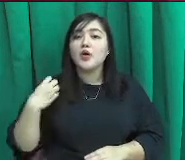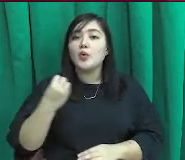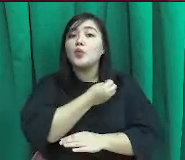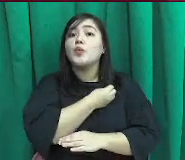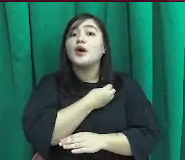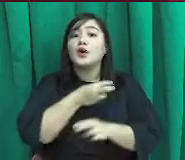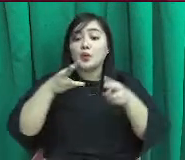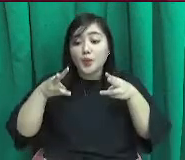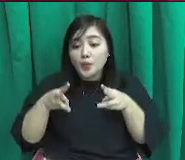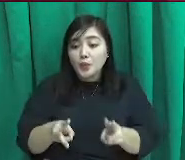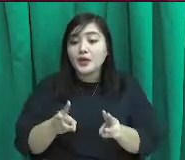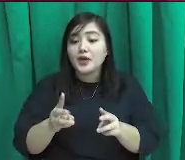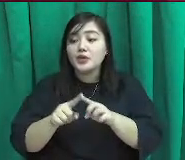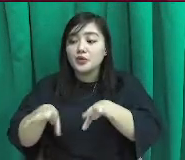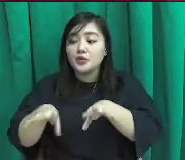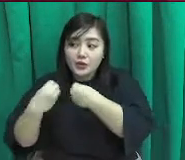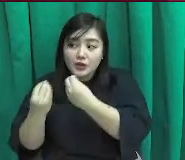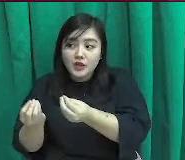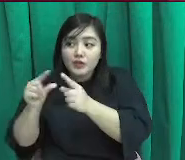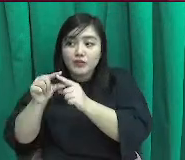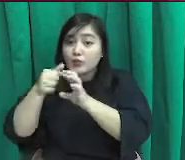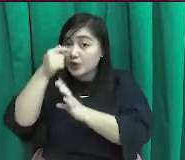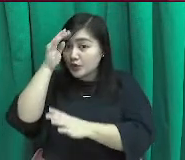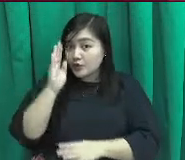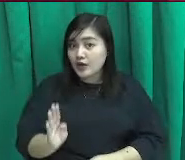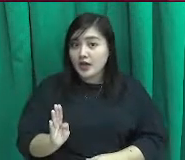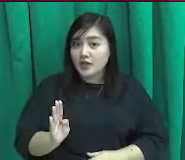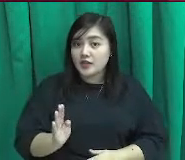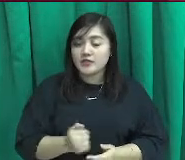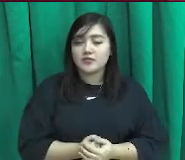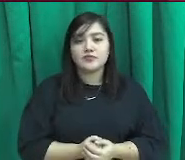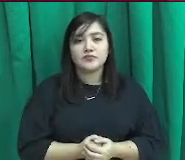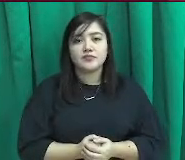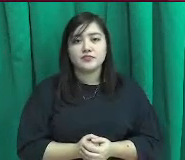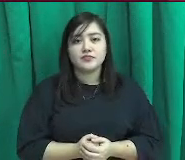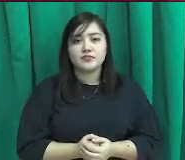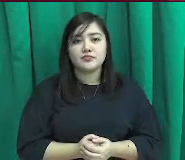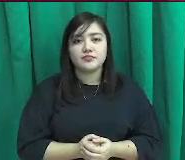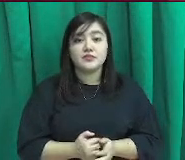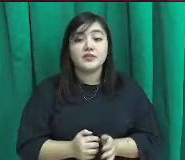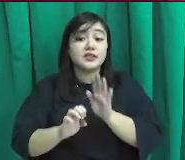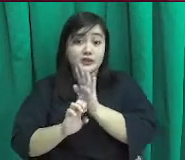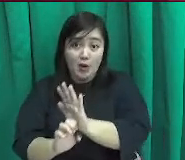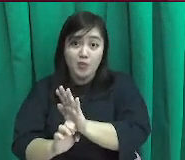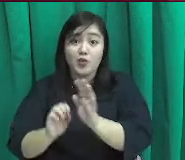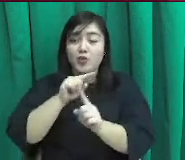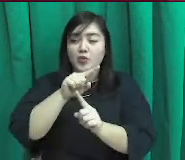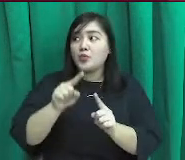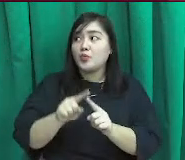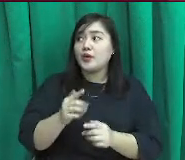Diyos. Ano yung sinasabi natin hindi kapamaraanan ng Diyos last Friday? Yung pagpipilit natin.